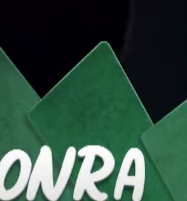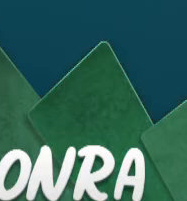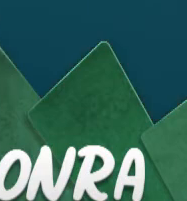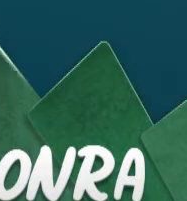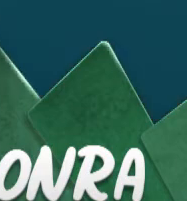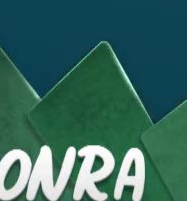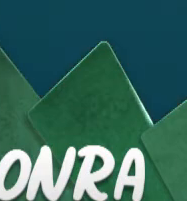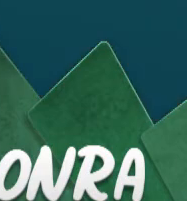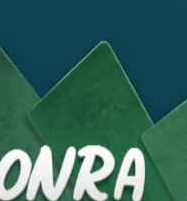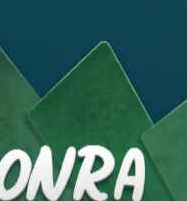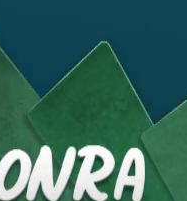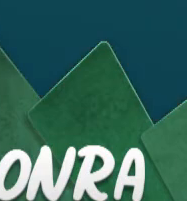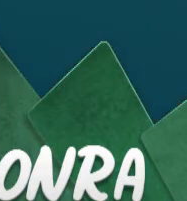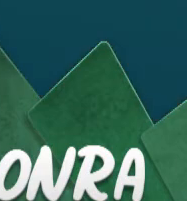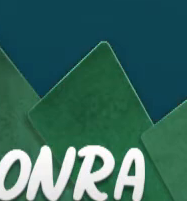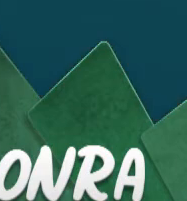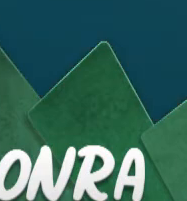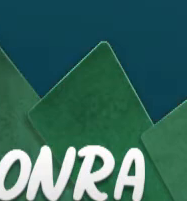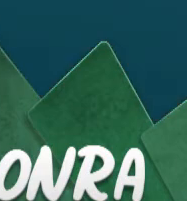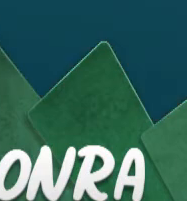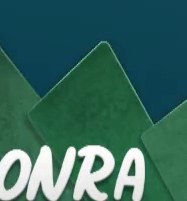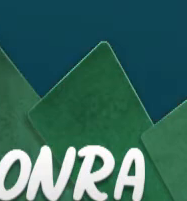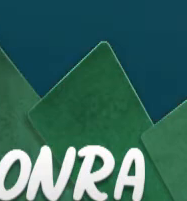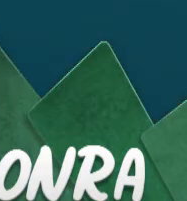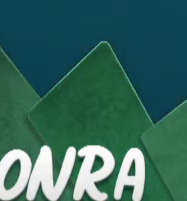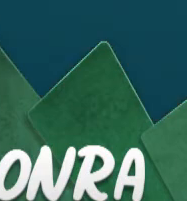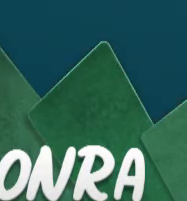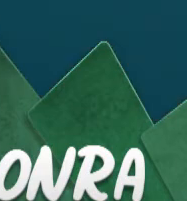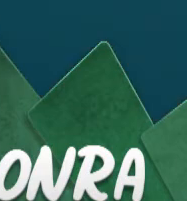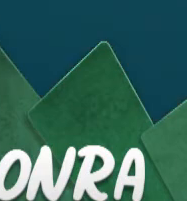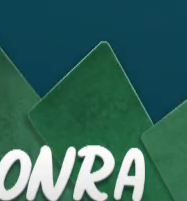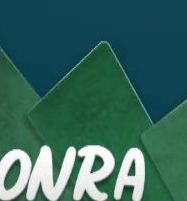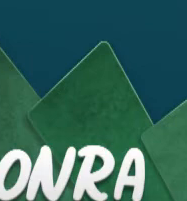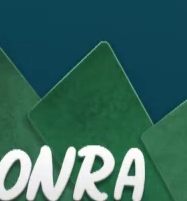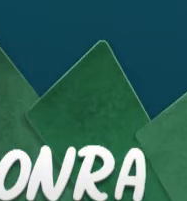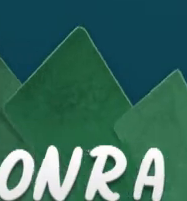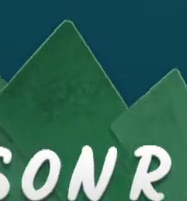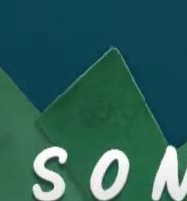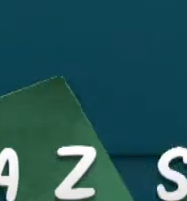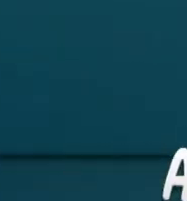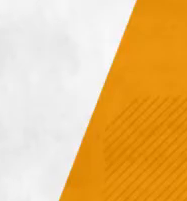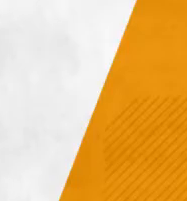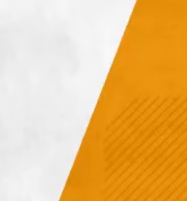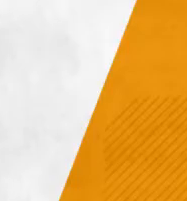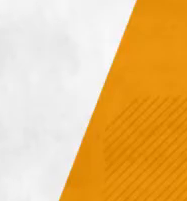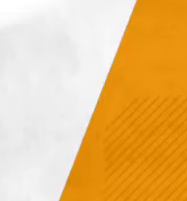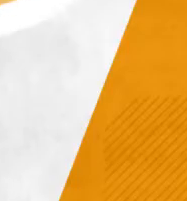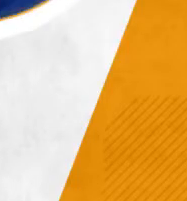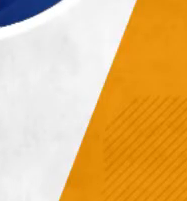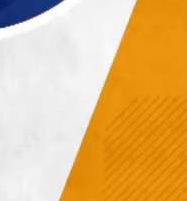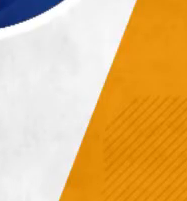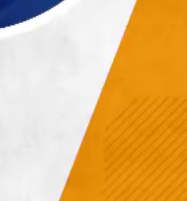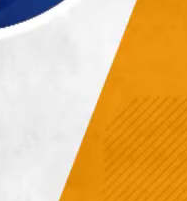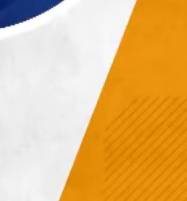duygudur belki İnsan kendini neden değersiz hisseder ve değersizlik hissi ile nasıl baş edilmeli konuyla